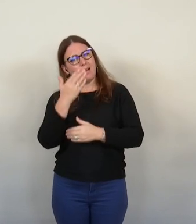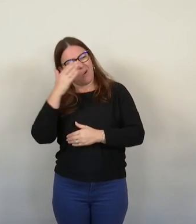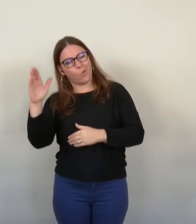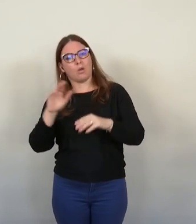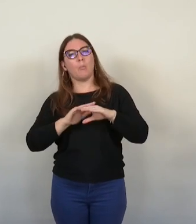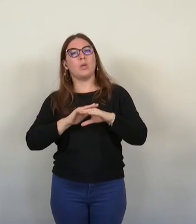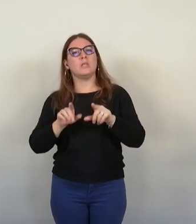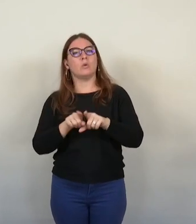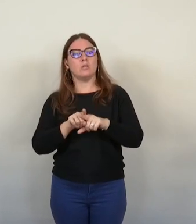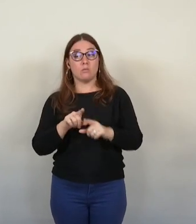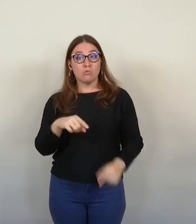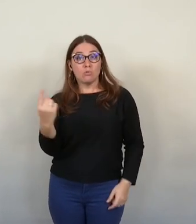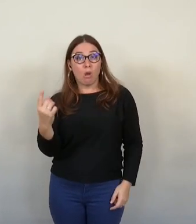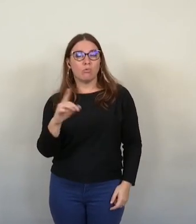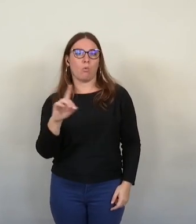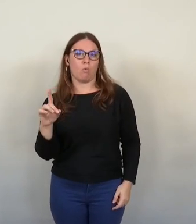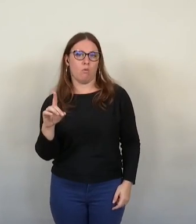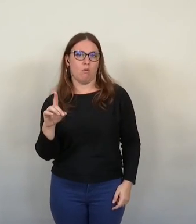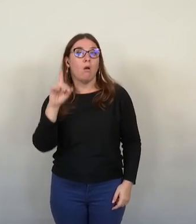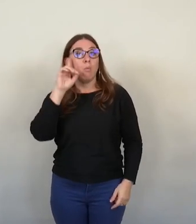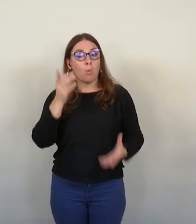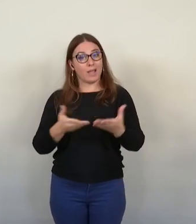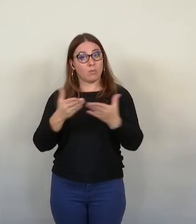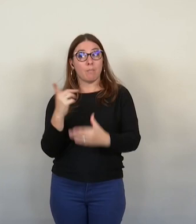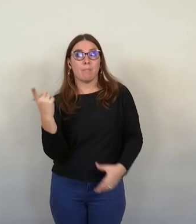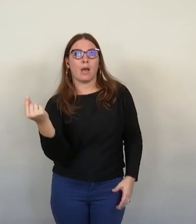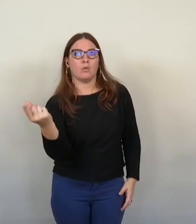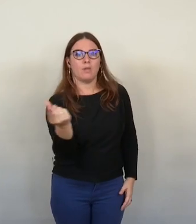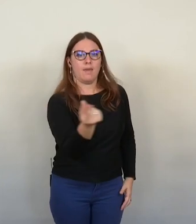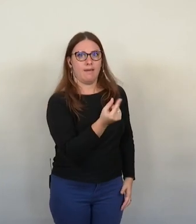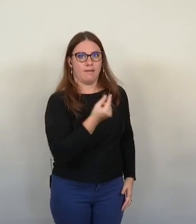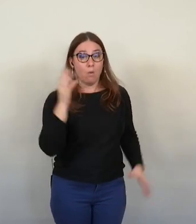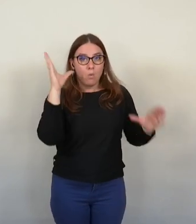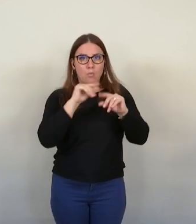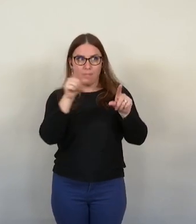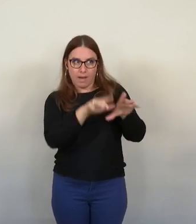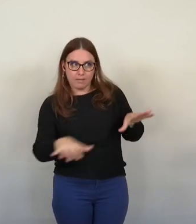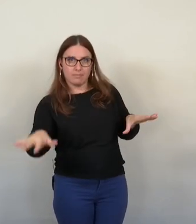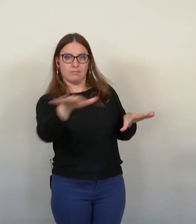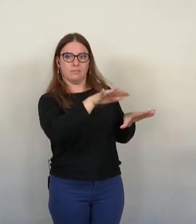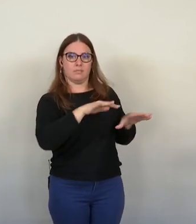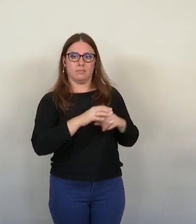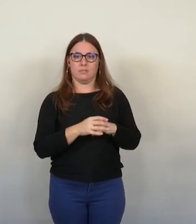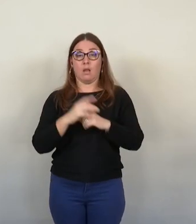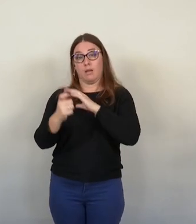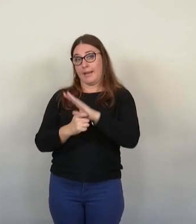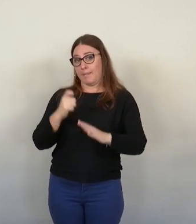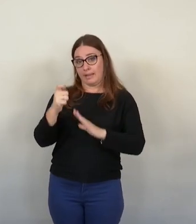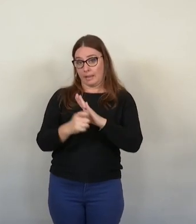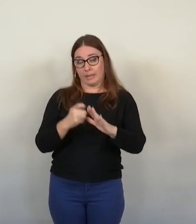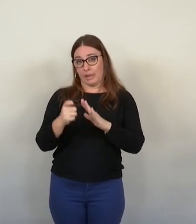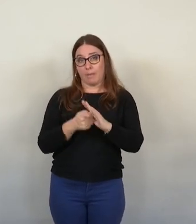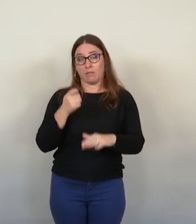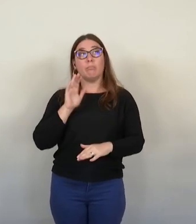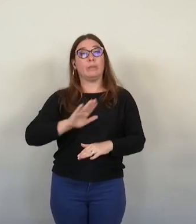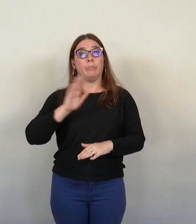surtout pas seul puisque vous êtes dans une situation partenariale donc là aussi je le redis mais c'est nvant laisser lettre morte